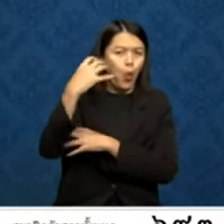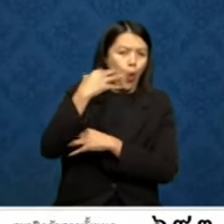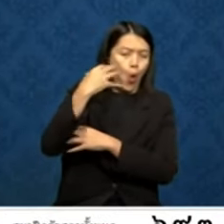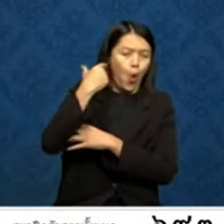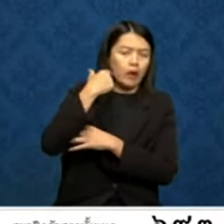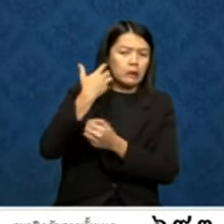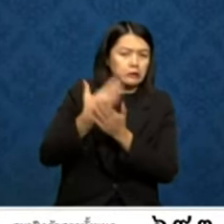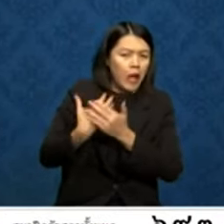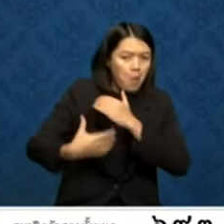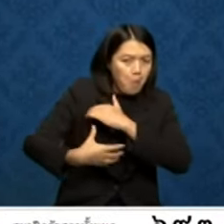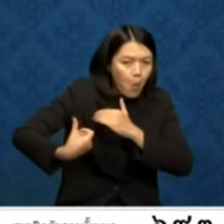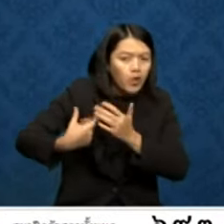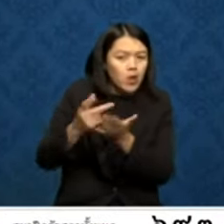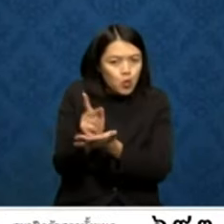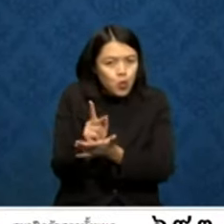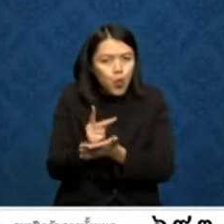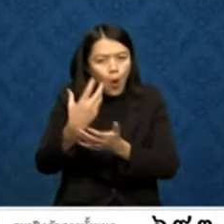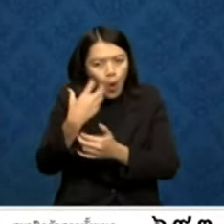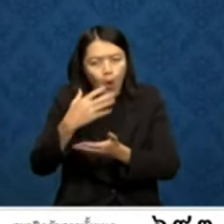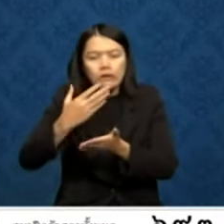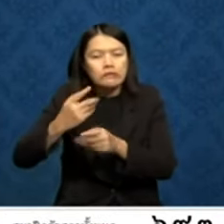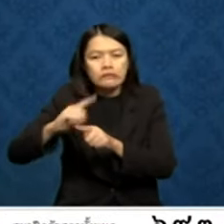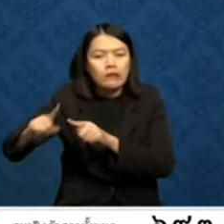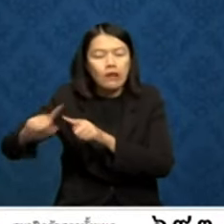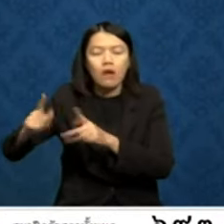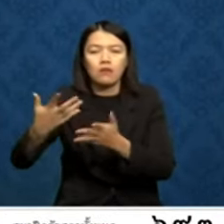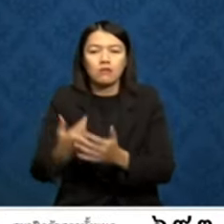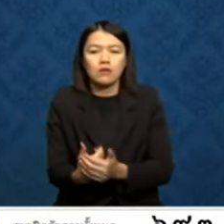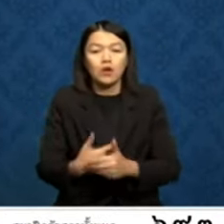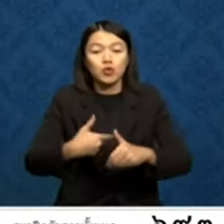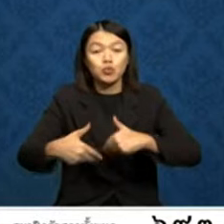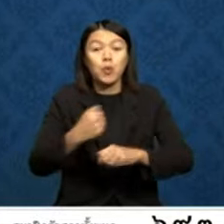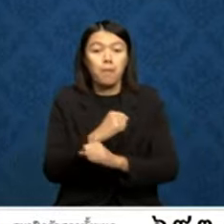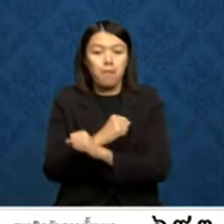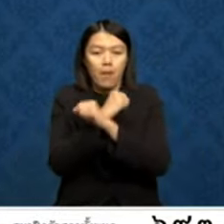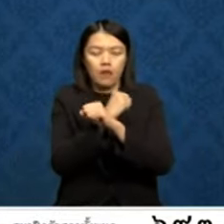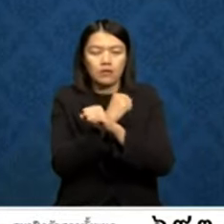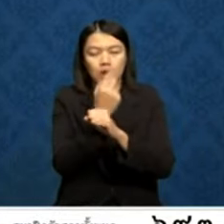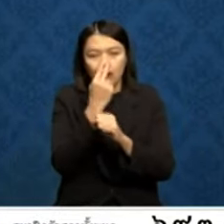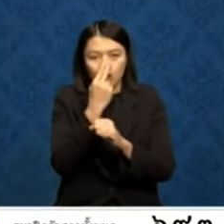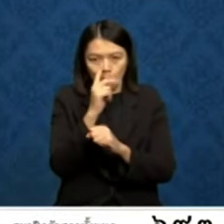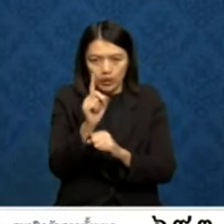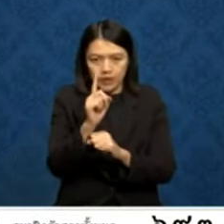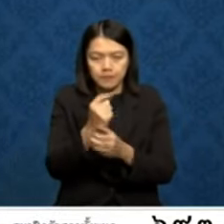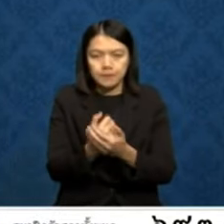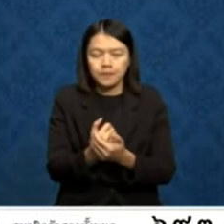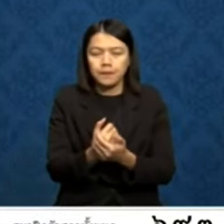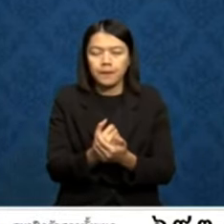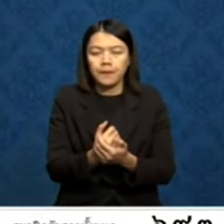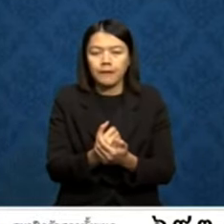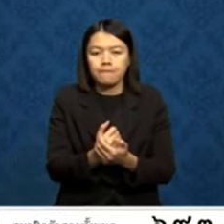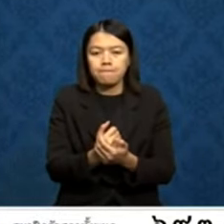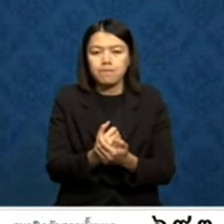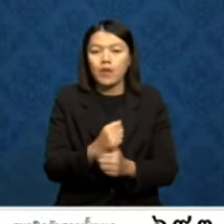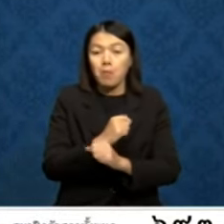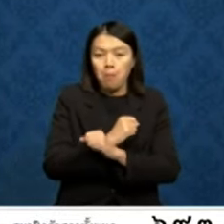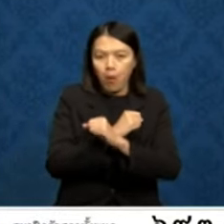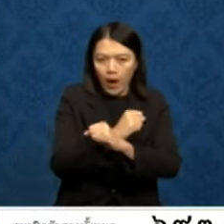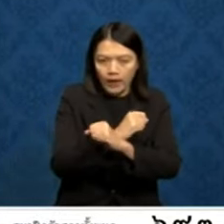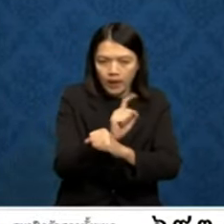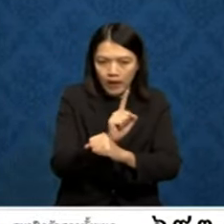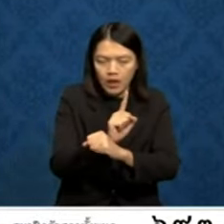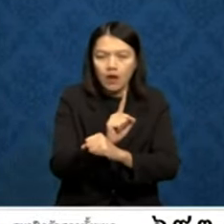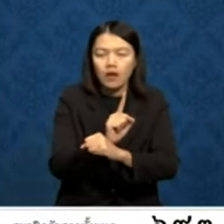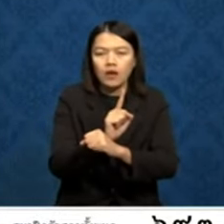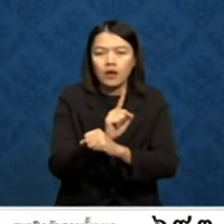ข้ามชาติเพื่อปกป้องผลประโยชน์ของประชาชนโดยการเพิ่มศักยภาพและประสิทธิภาพในการป้องกันและ